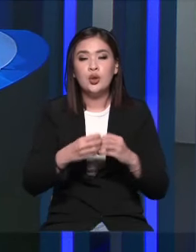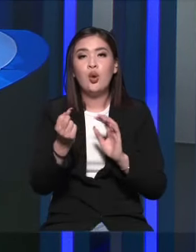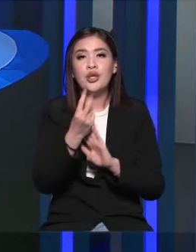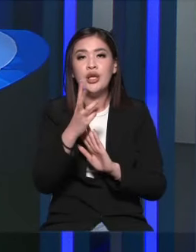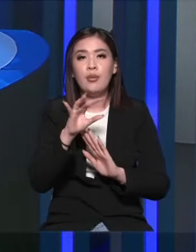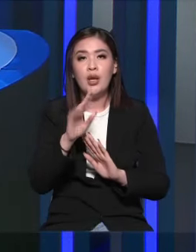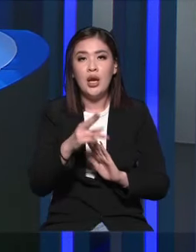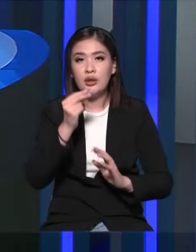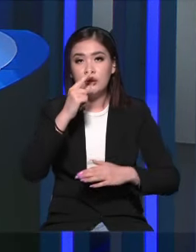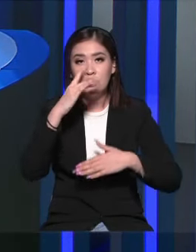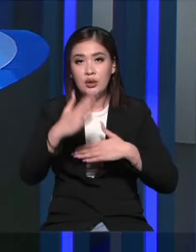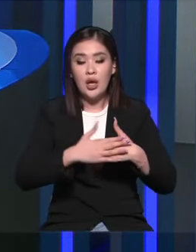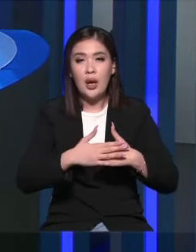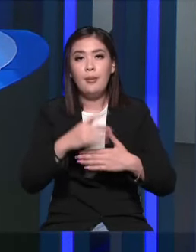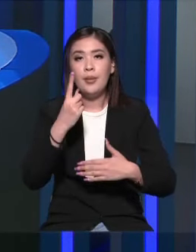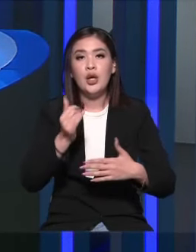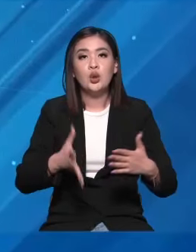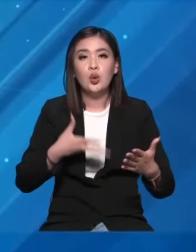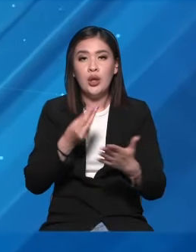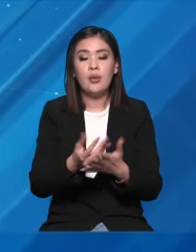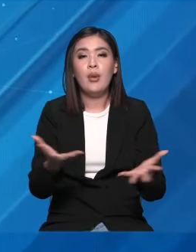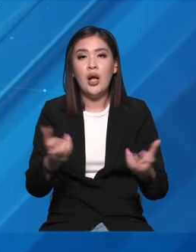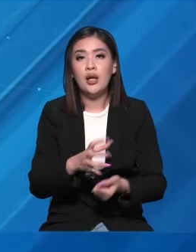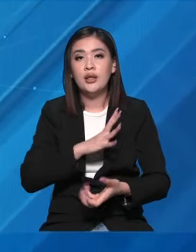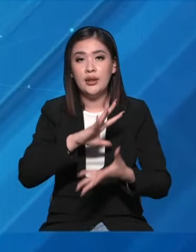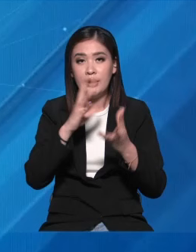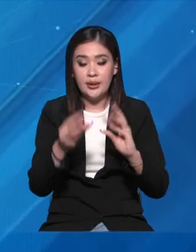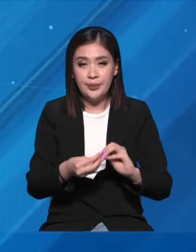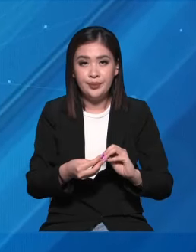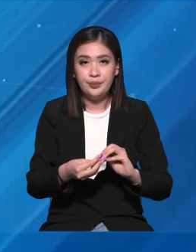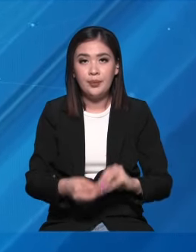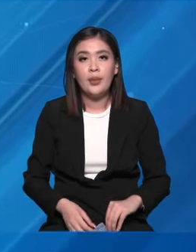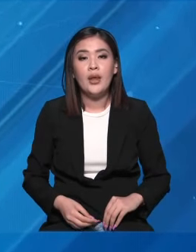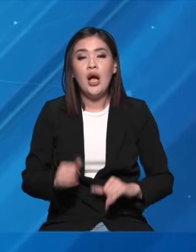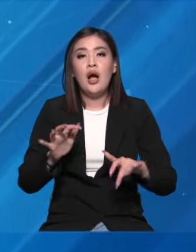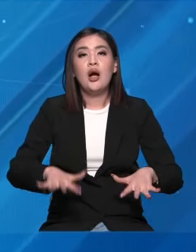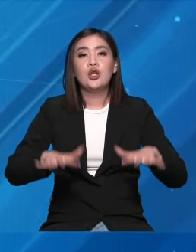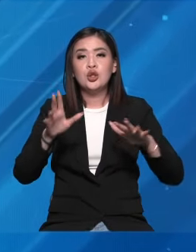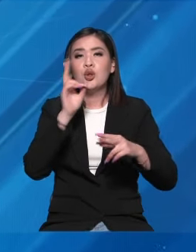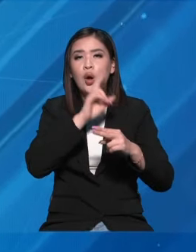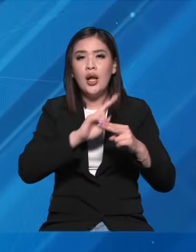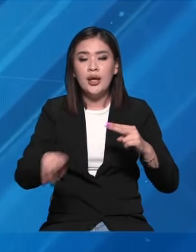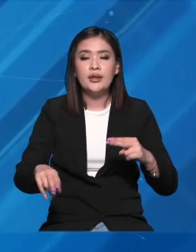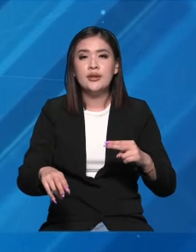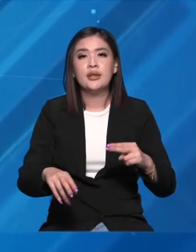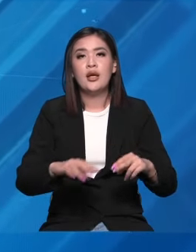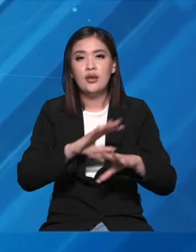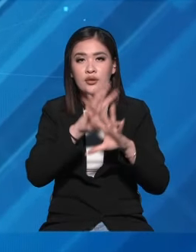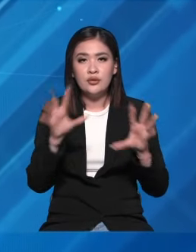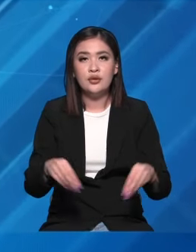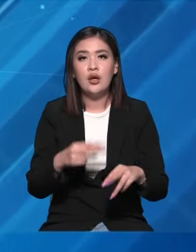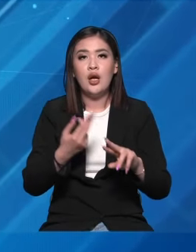теңге көлемінде бір реттік төлем алды. Бұдан бөлек тасқында тұрғындардың жоғалған заттарының орнын толтыру бар. Осы